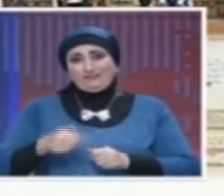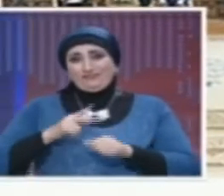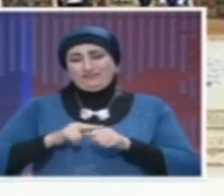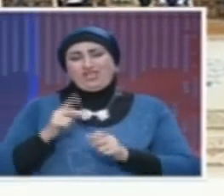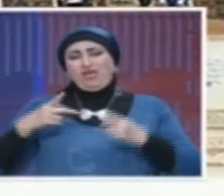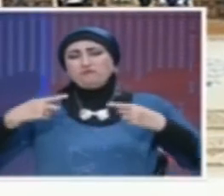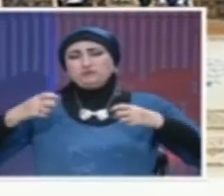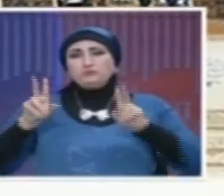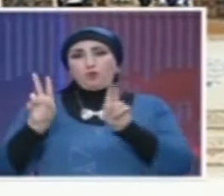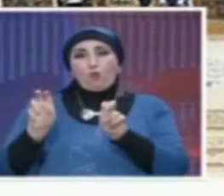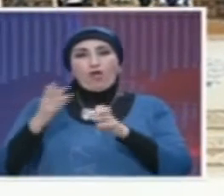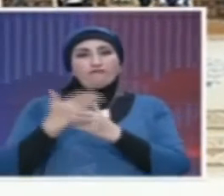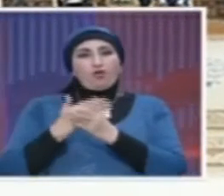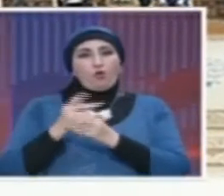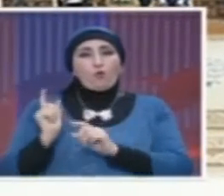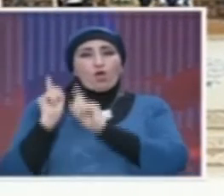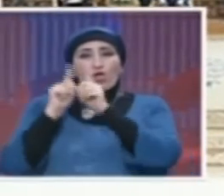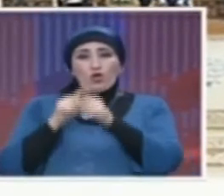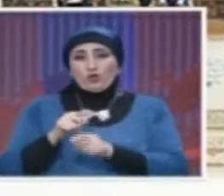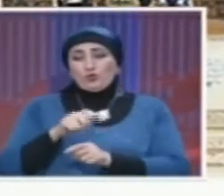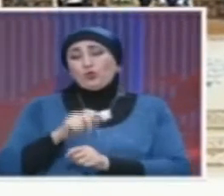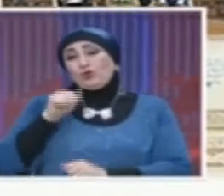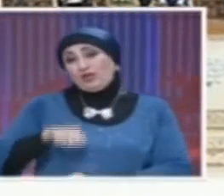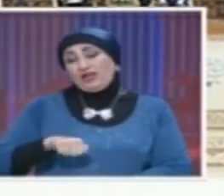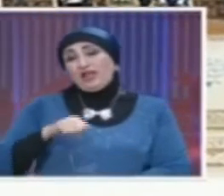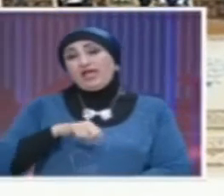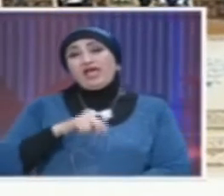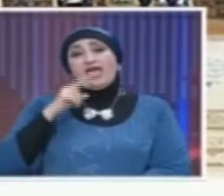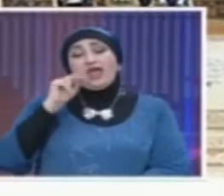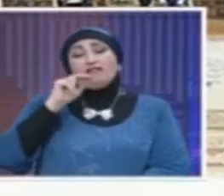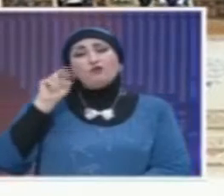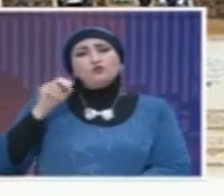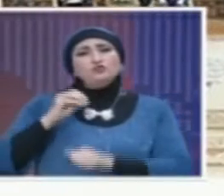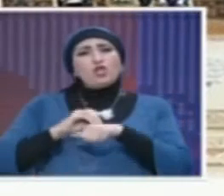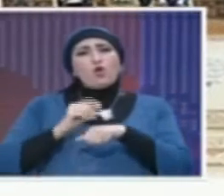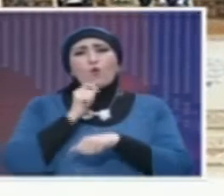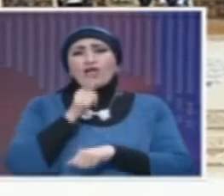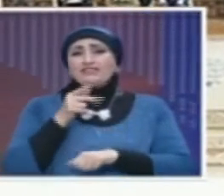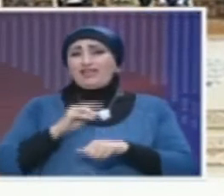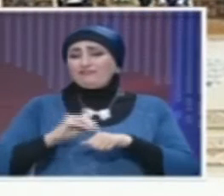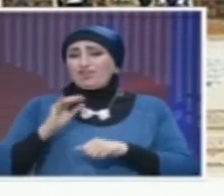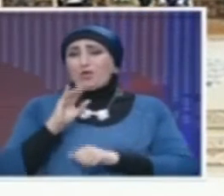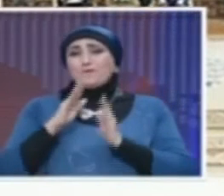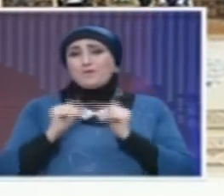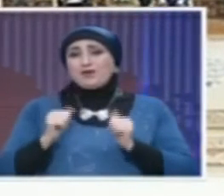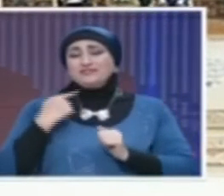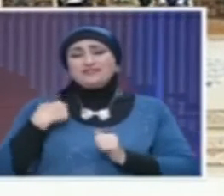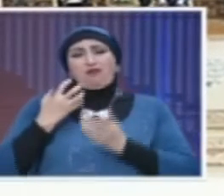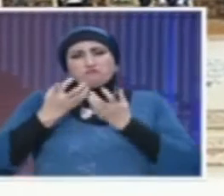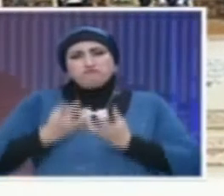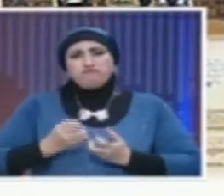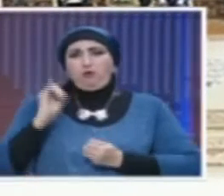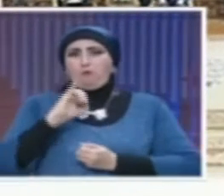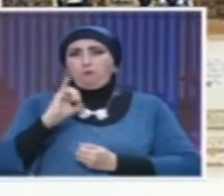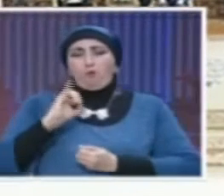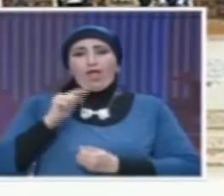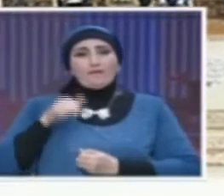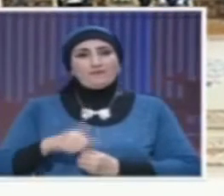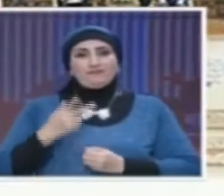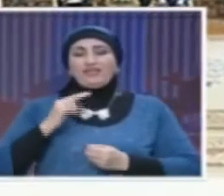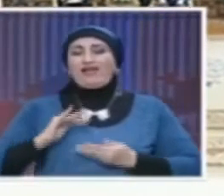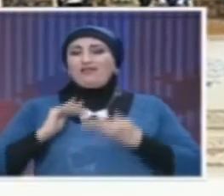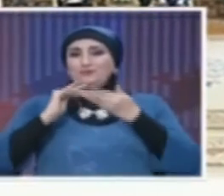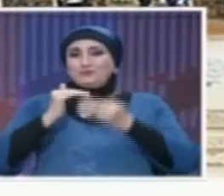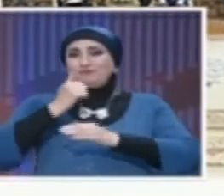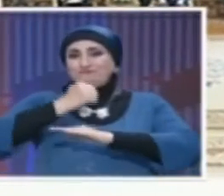في القارة بحلول عام 2020، مؤكدا على أهمية مصر وثقلها كفاعل رئيسي في إرساء